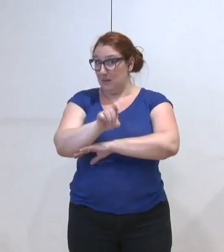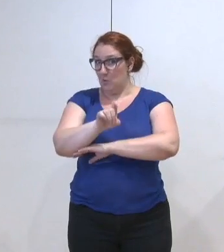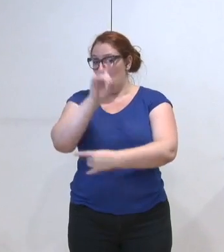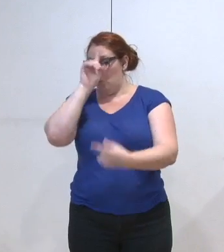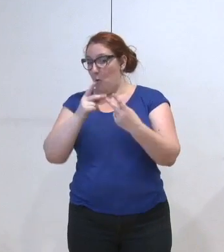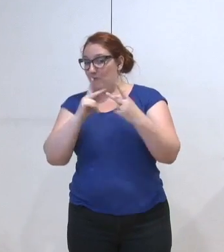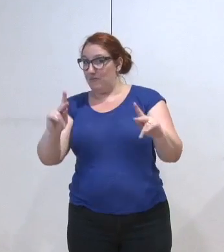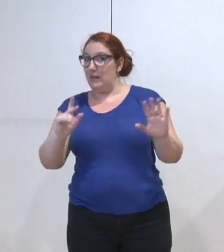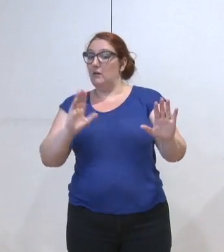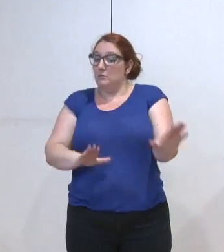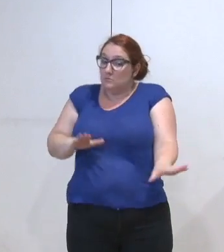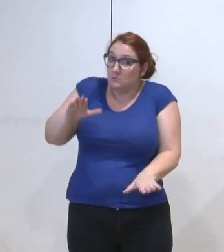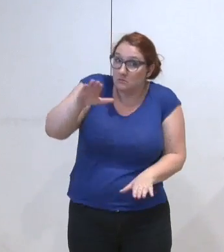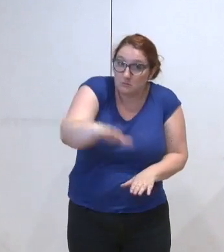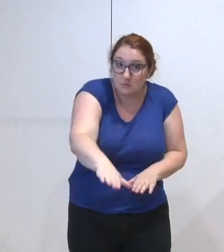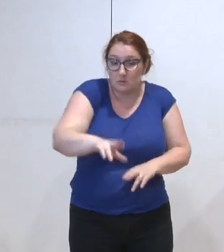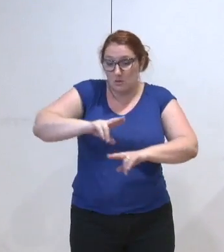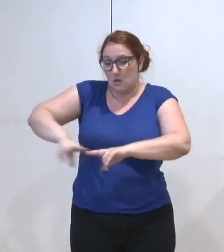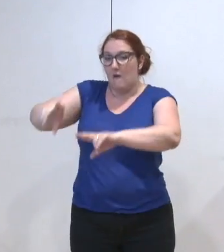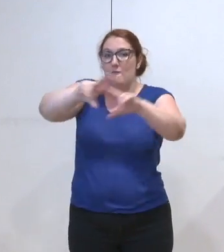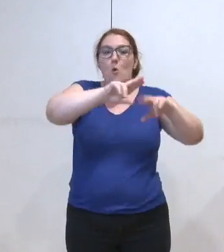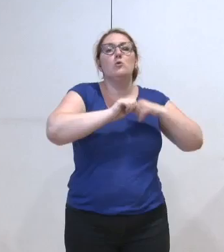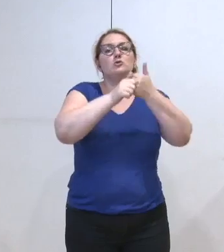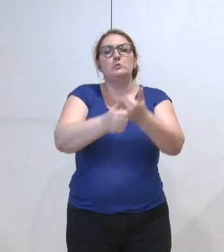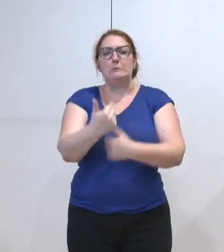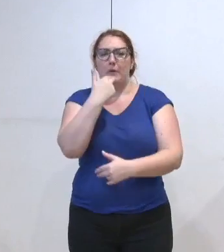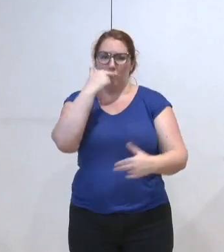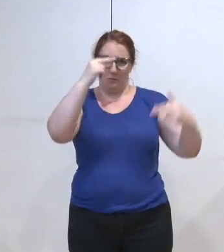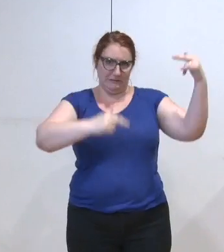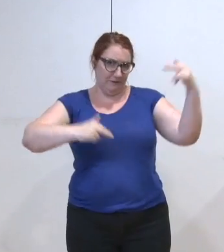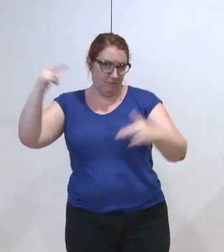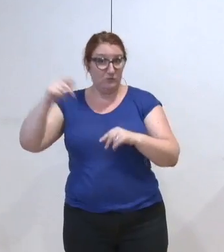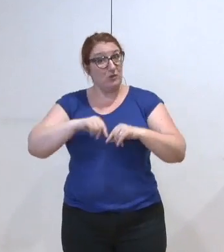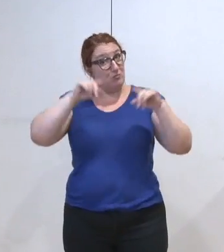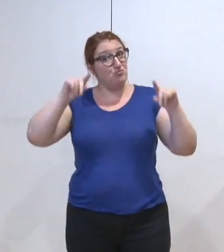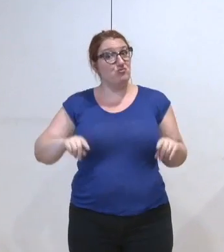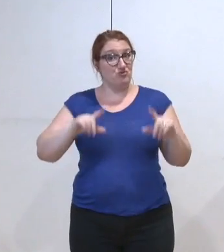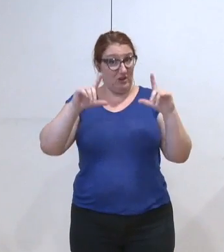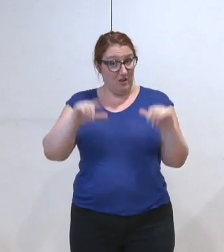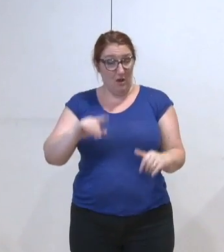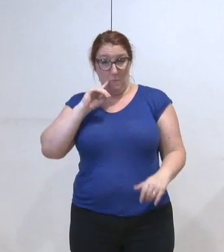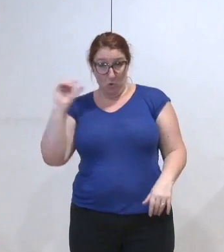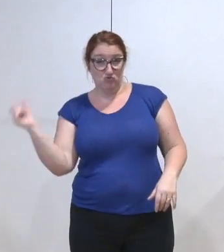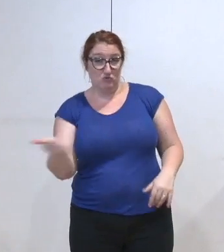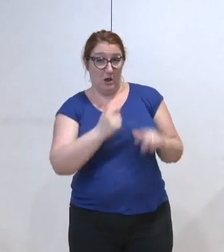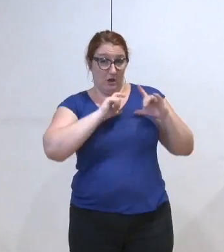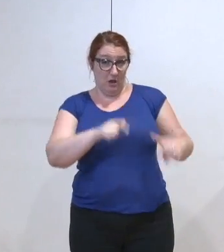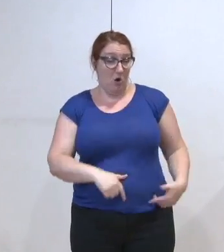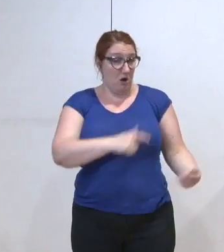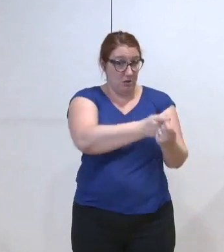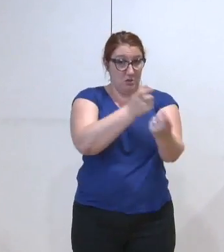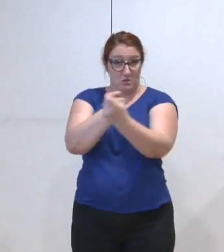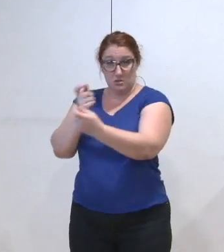de travaux avec des niveaux de performance pour ces travaux un budget donc pour chacune de ces écoles et un